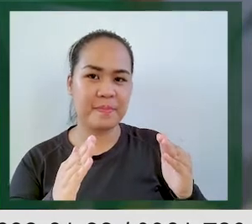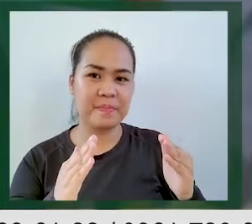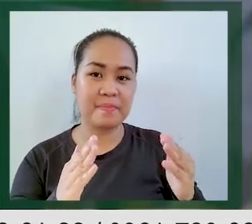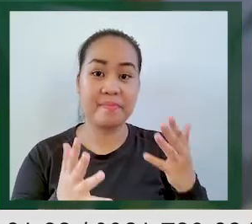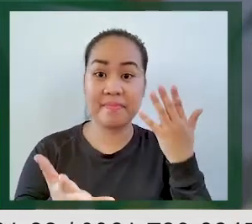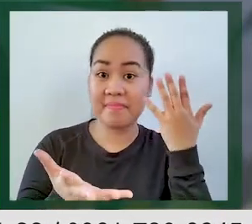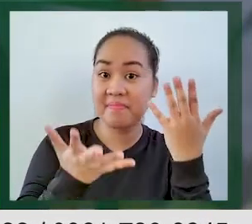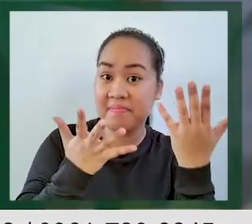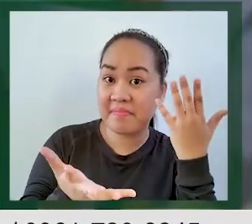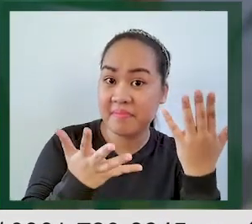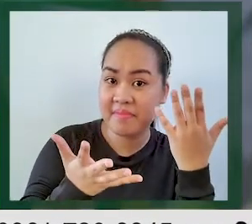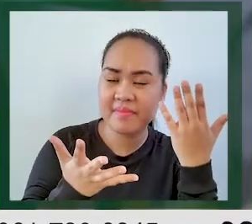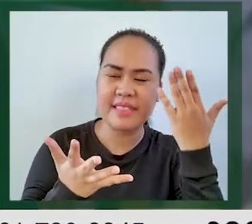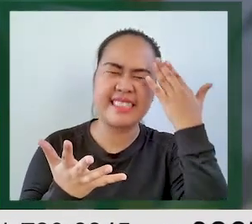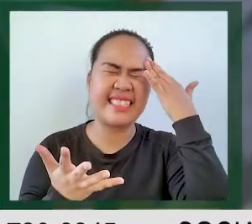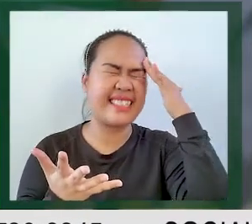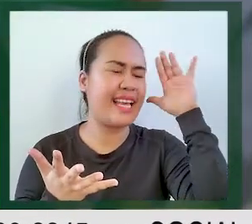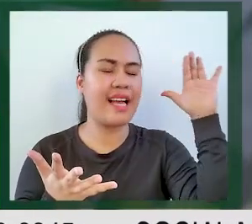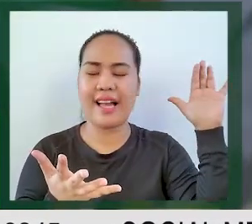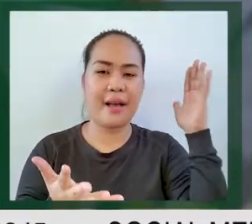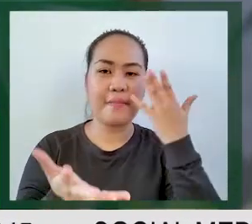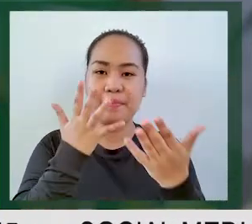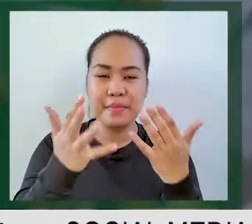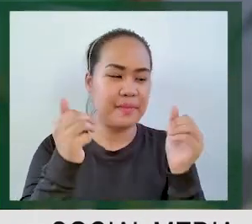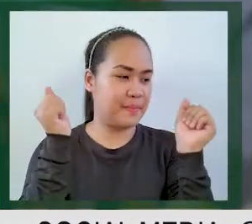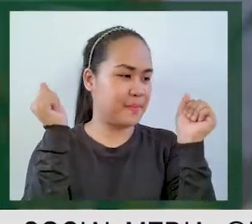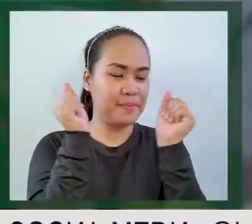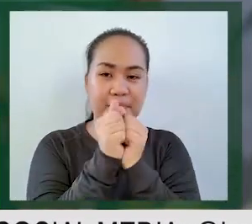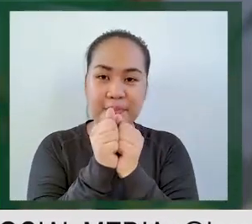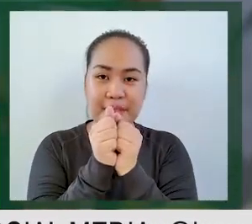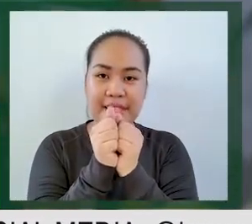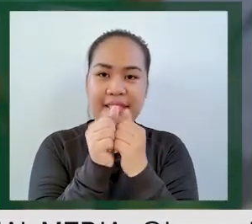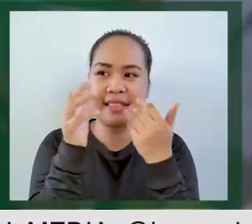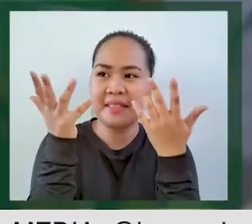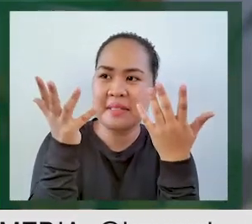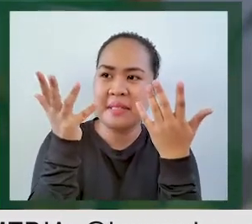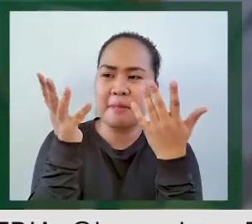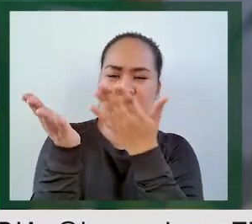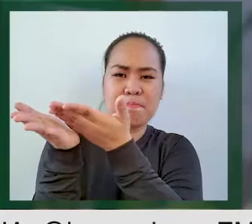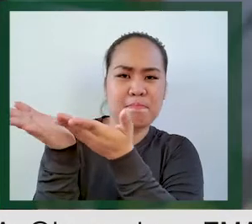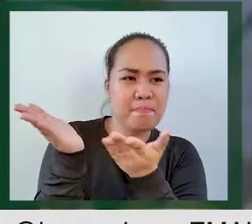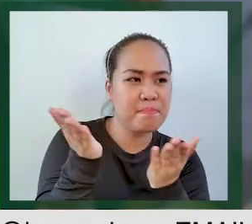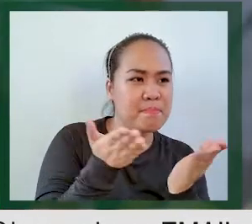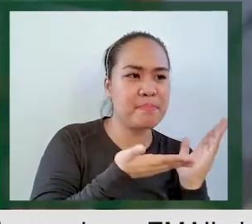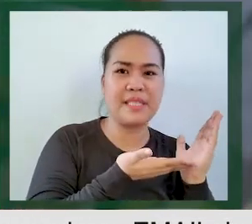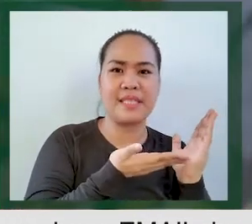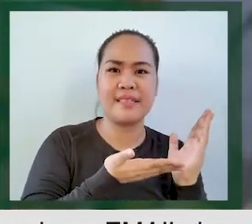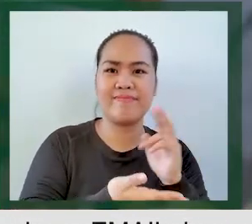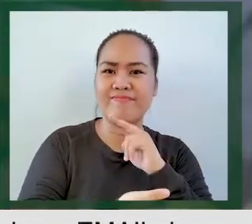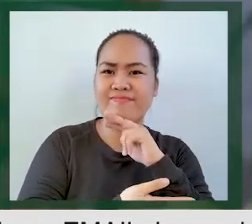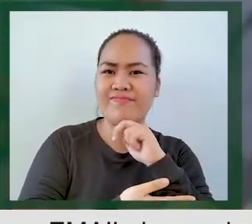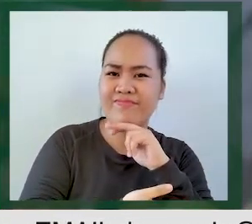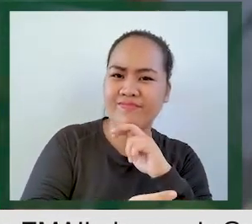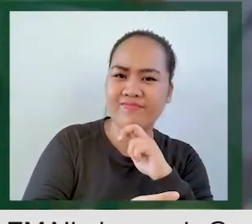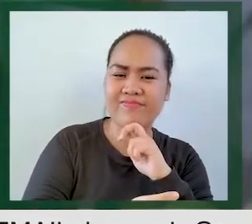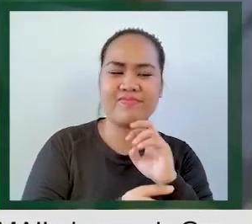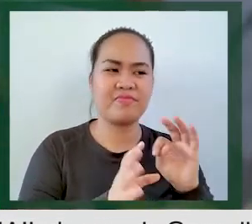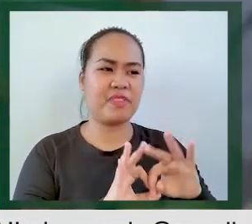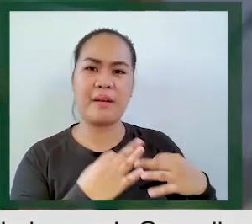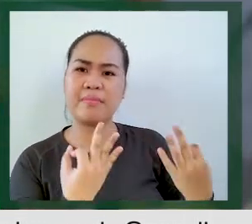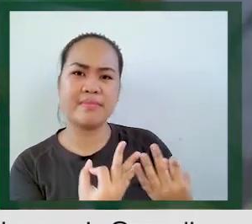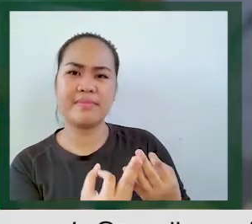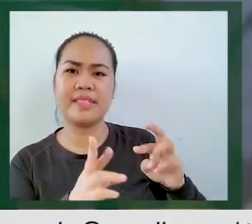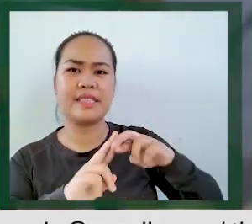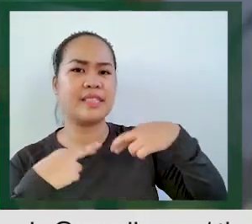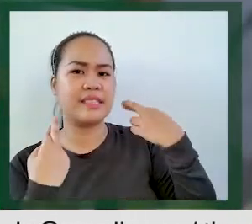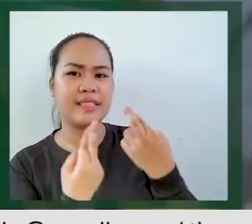bahay. Kaya yun nga yung sinasabi ko na doon nagkakaroon ngayon ng transmission sa bahay. No? So let's be